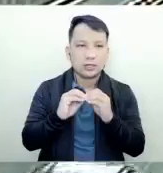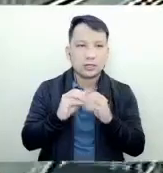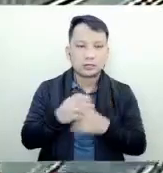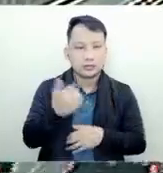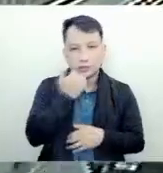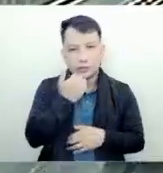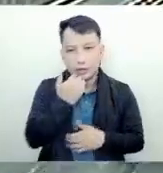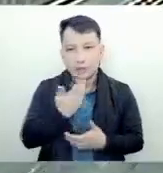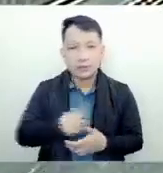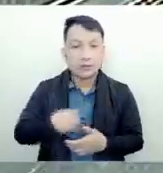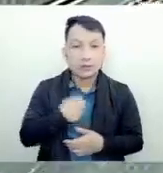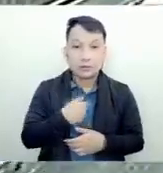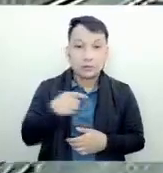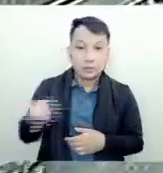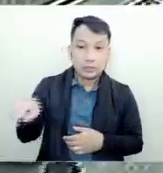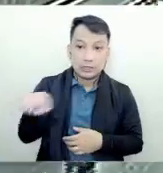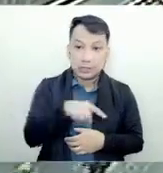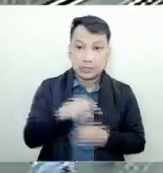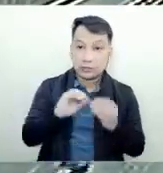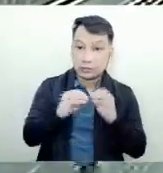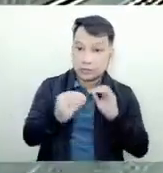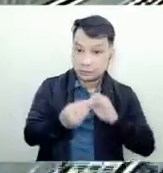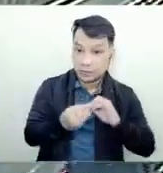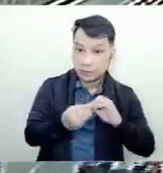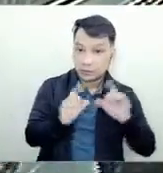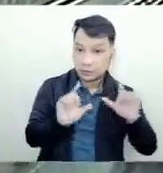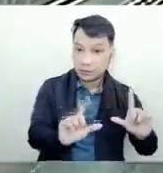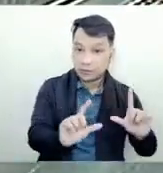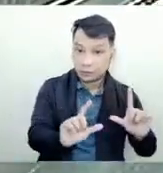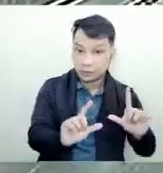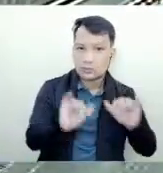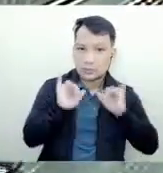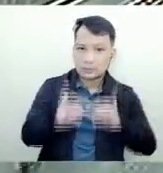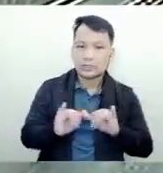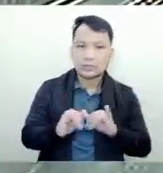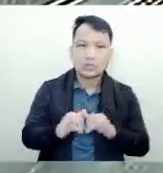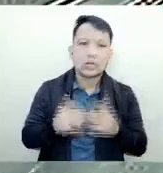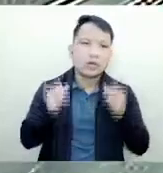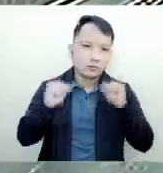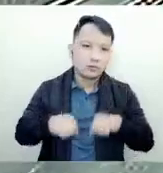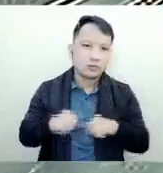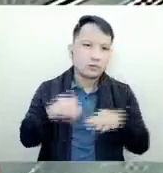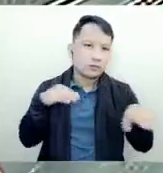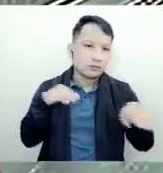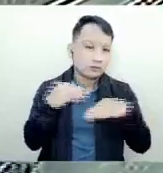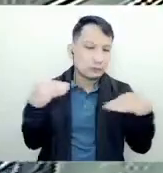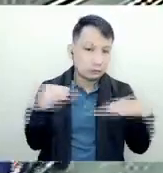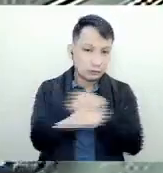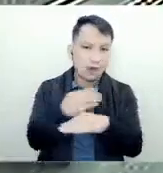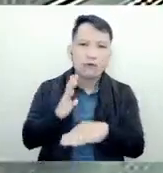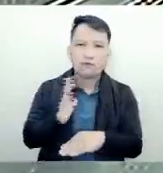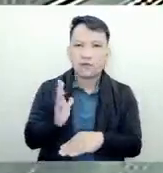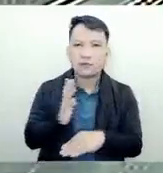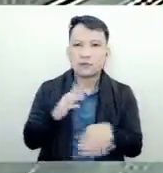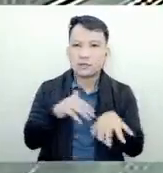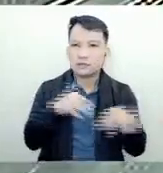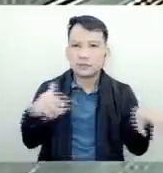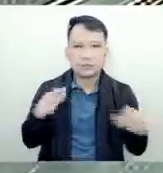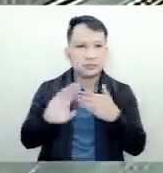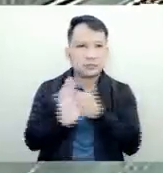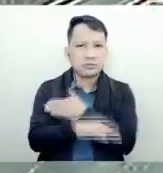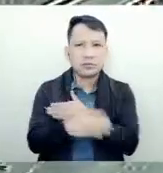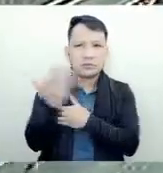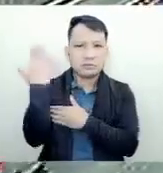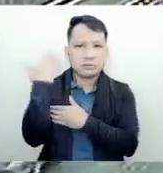yung number coding scheme sa buong Metro Manila. Nananatili pa kasing manageable yung daloy ng trapiko at hindi pa bumabalik sa